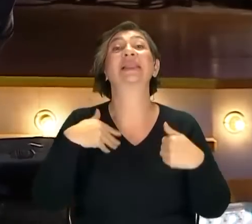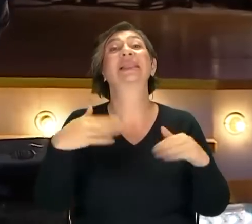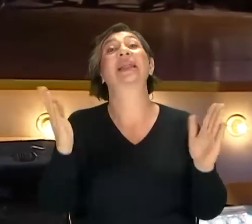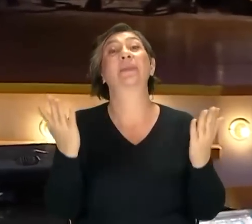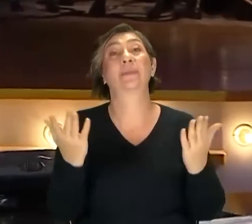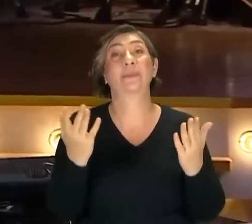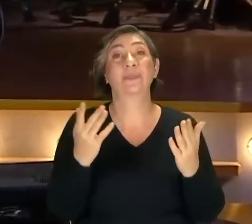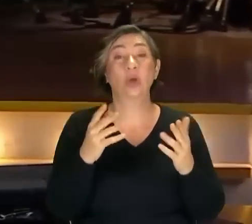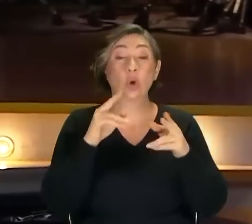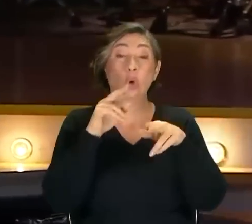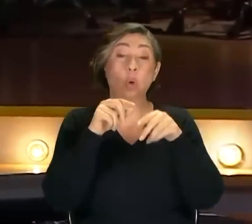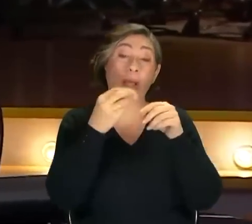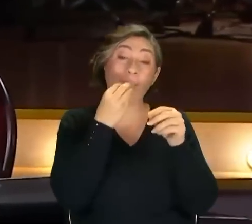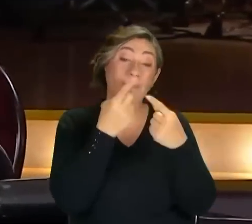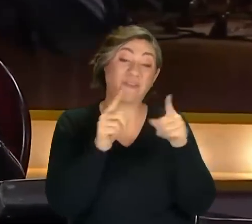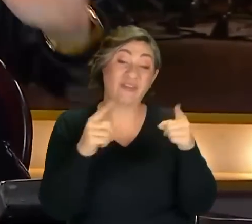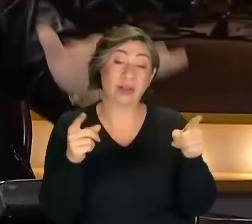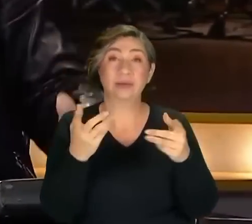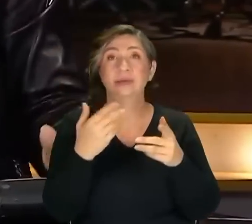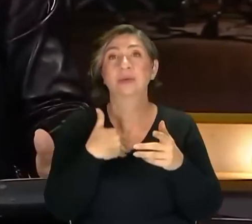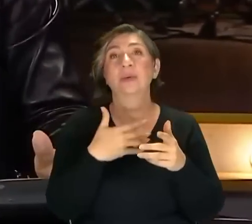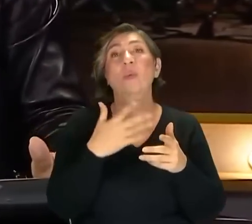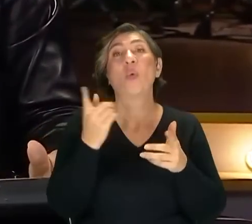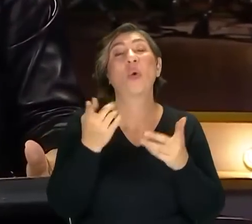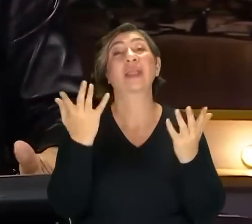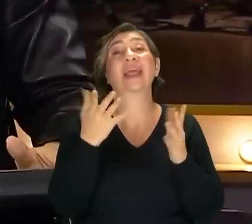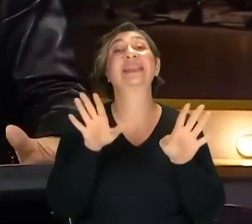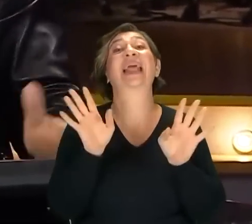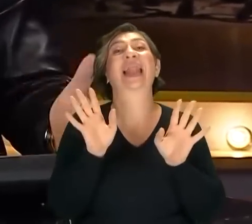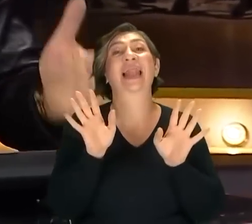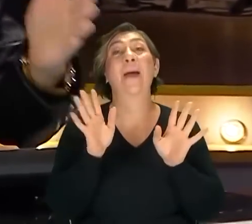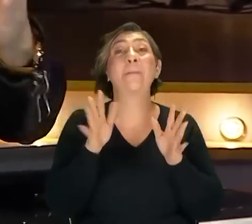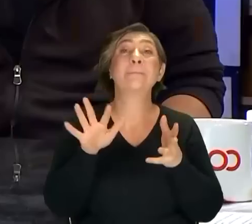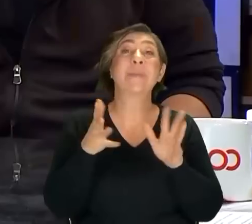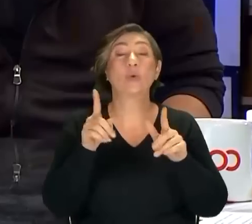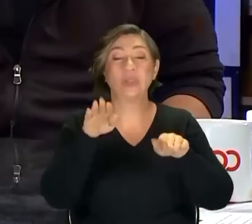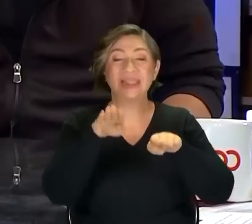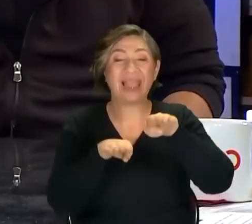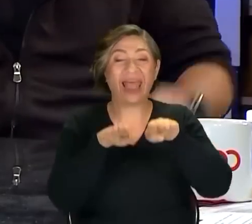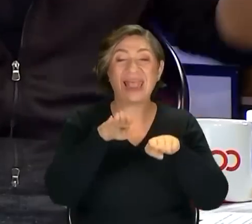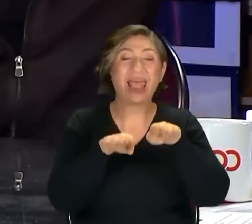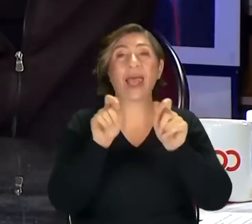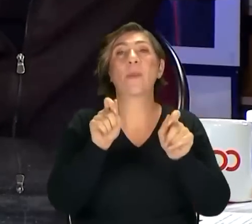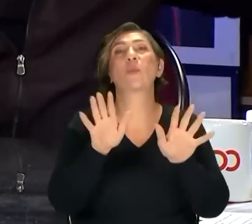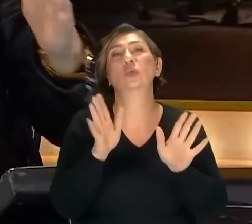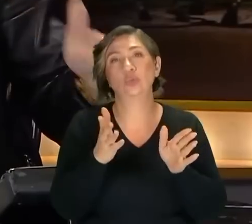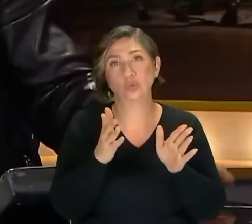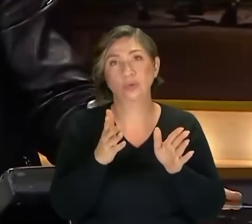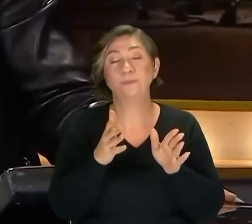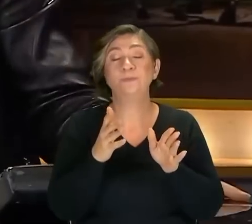hakikaten yani. Krustaseler, yemekler, bilmem neler falan. Yani o kadar da değil. Belki o dengeyi bulamıyoruz. Ya bir de